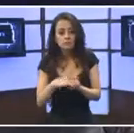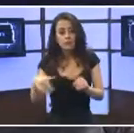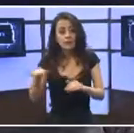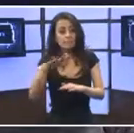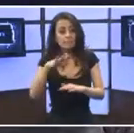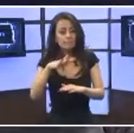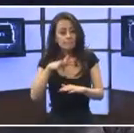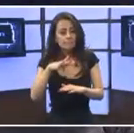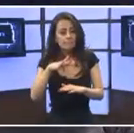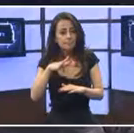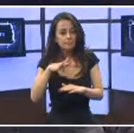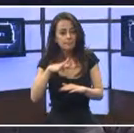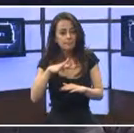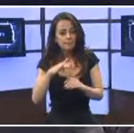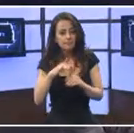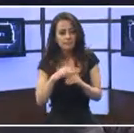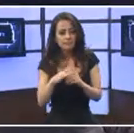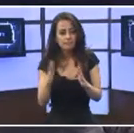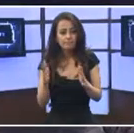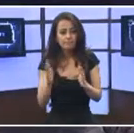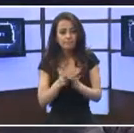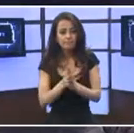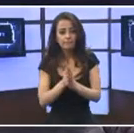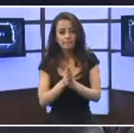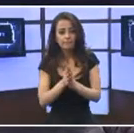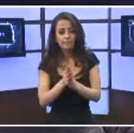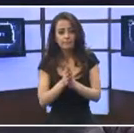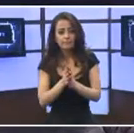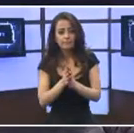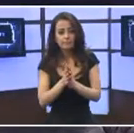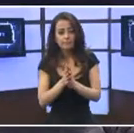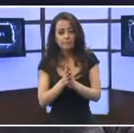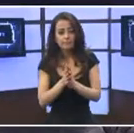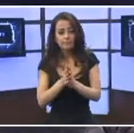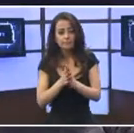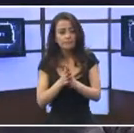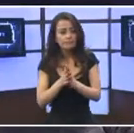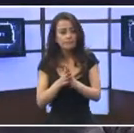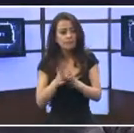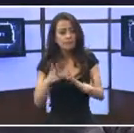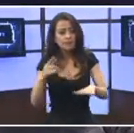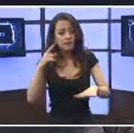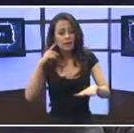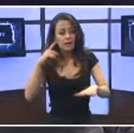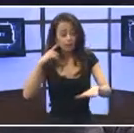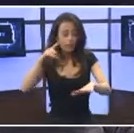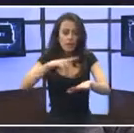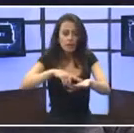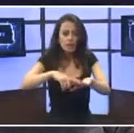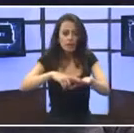kıyamadığımız sürece bu hep devam edecek. Maalesef. Yani bunun arkasına inanın normal sigortalı çalışan